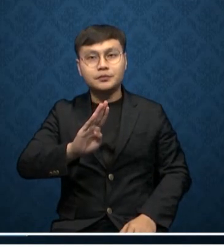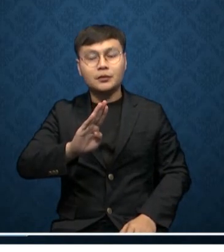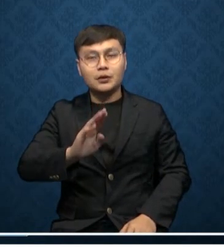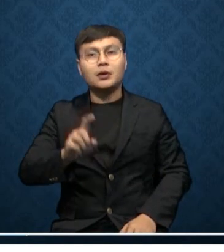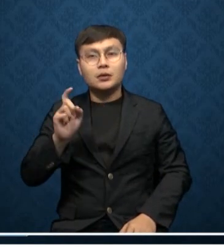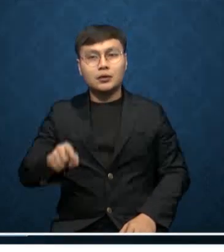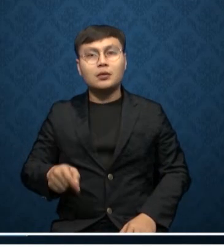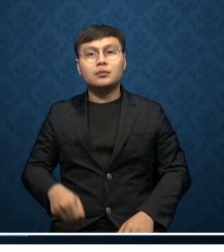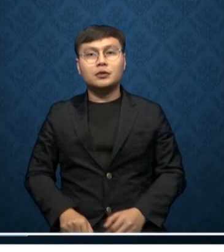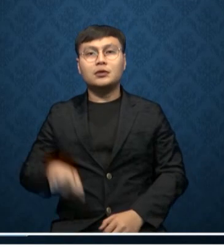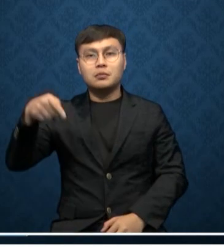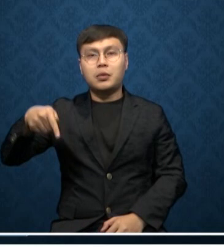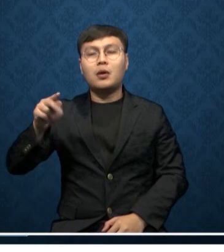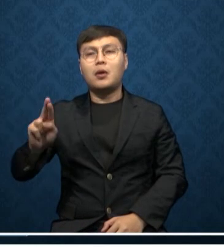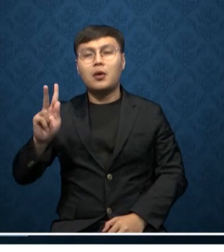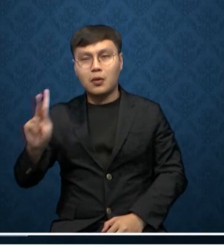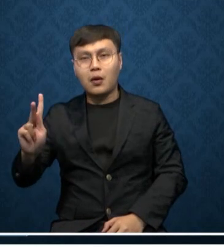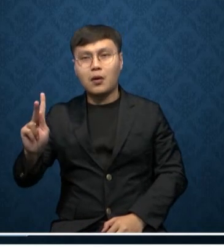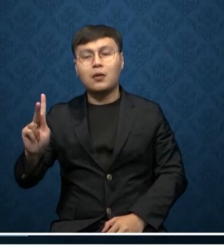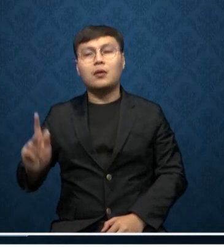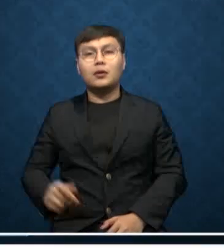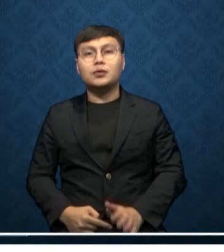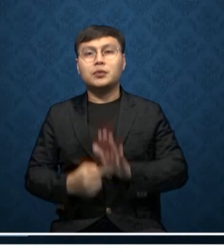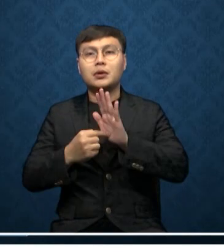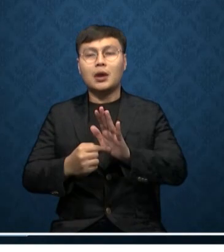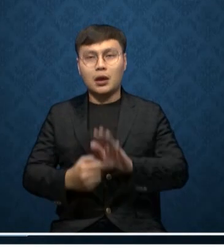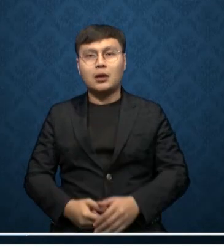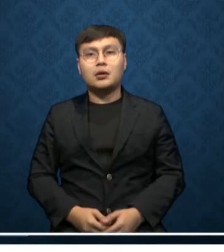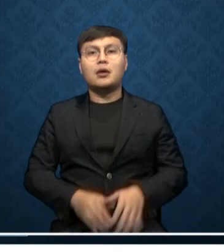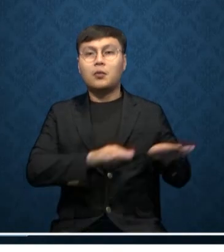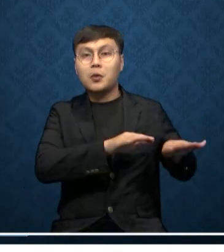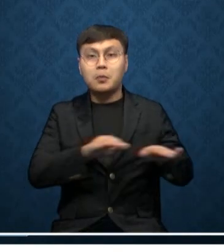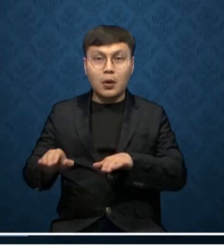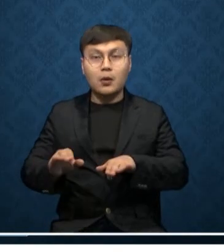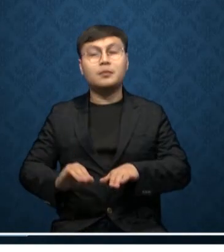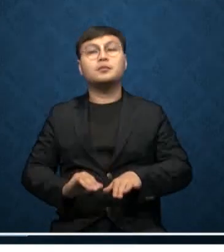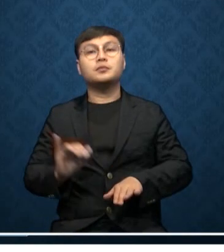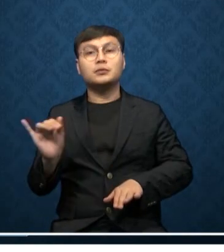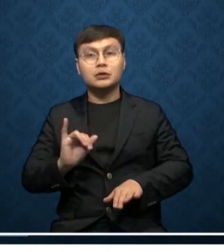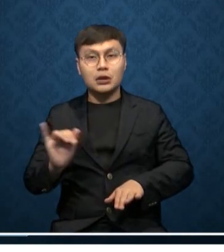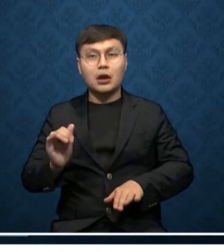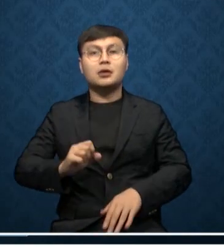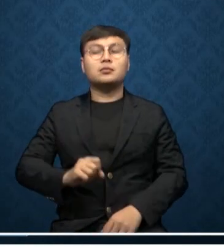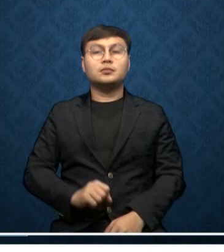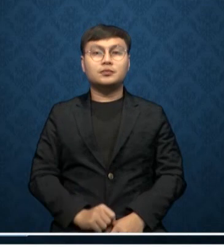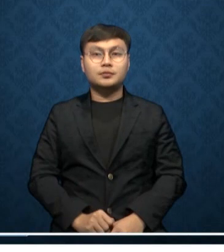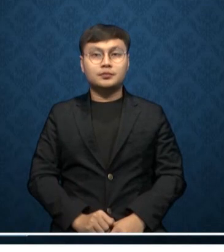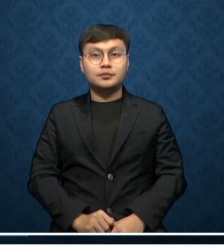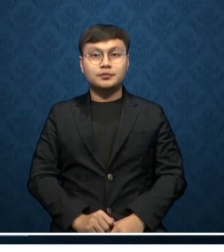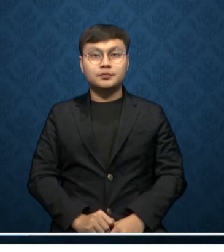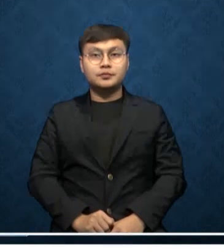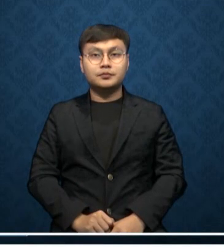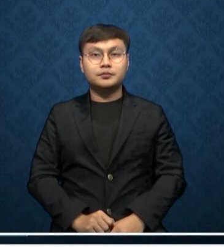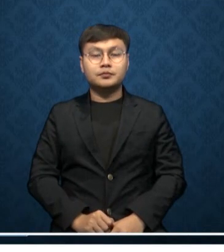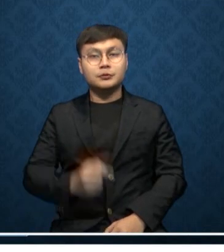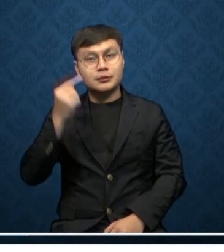ออกมาเรื่องความไม่พร้อมซึ่งศาลก็ชี้ว่ายกเหตุความไม่พร้อมแล้วว่าเป็นเหตุฉุกเฉินจำเป็นเนี่ยอาจจะเอ่อไม่ชอบ